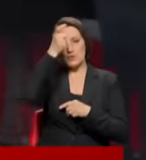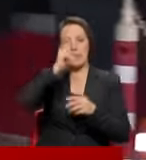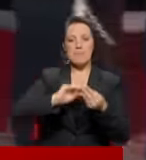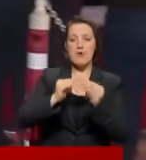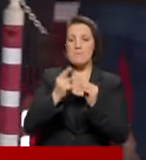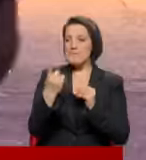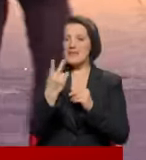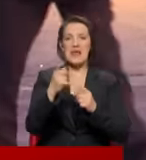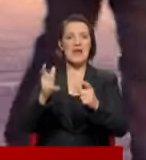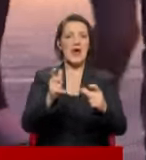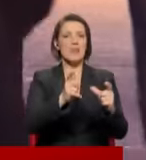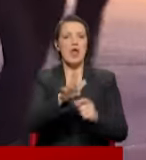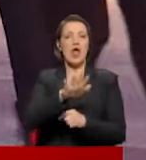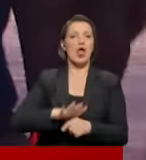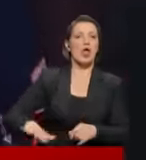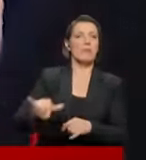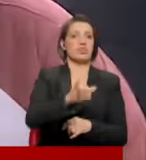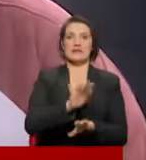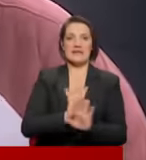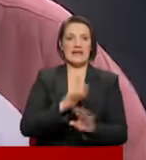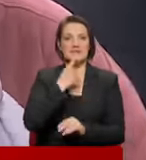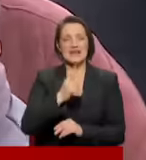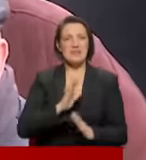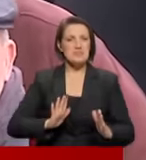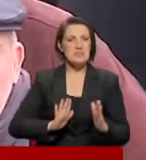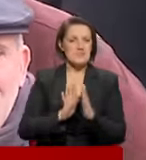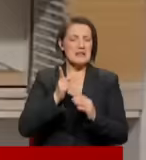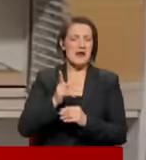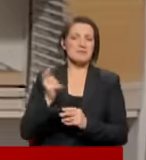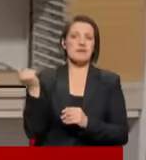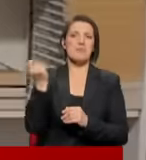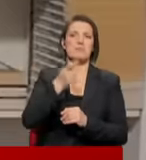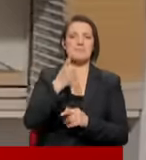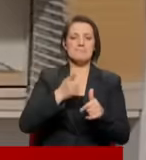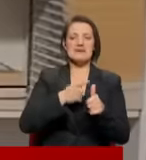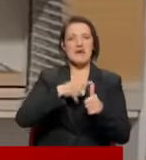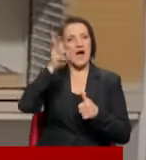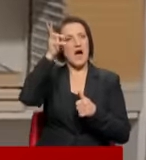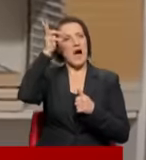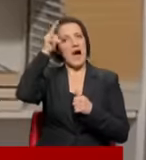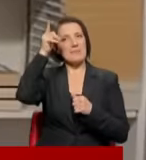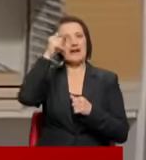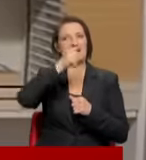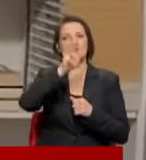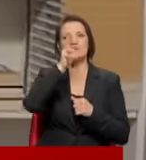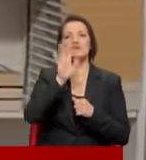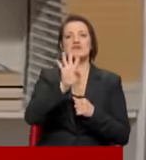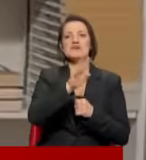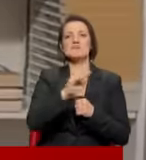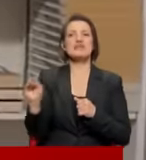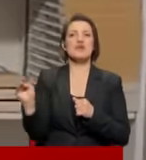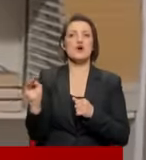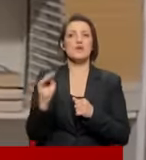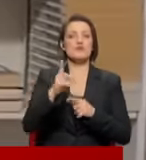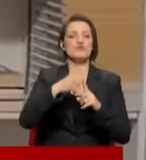problem birkaç yerde genele yaymamak lazım dedi. Tepkiler arka arkaya geldi. Birincisi Amerika Birleşik Devletleri'nde 340 milyon